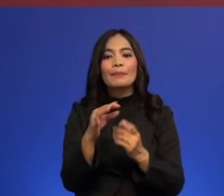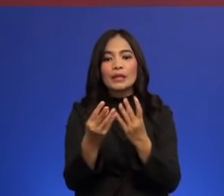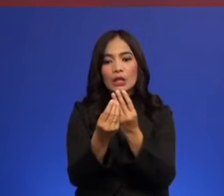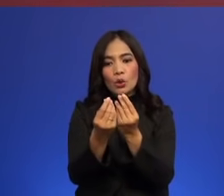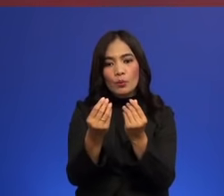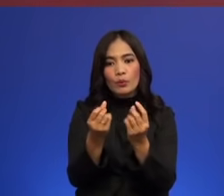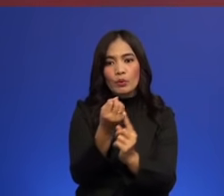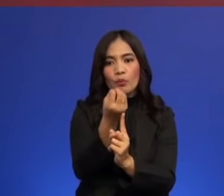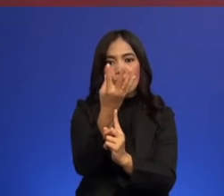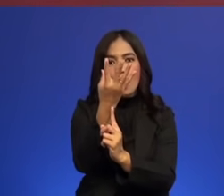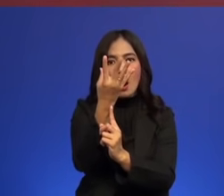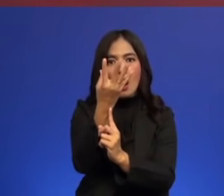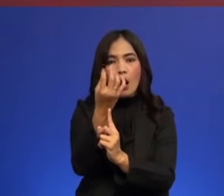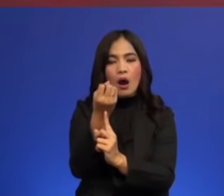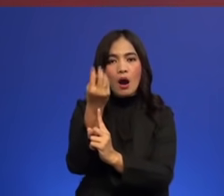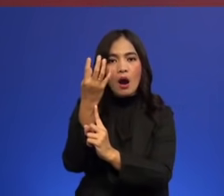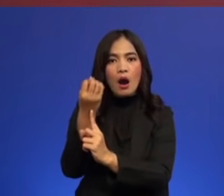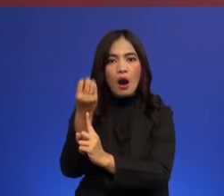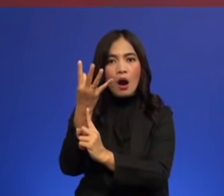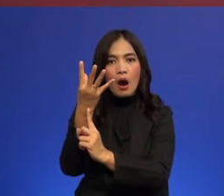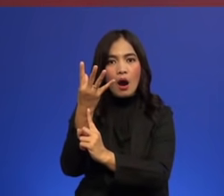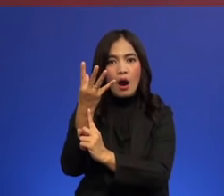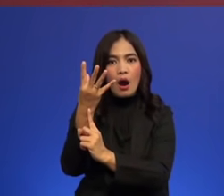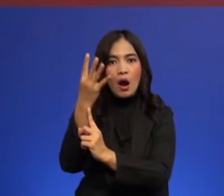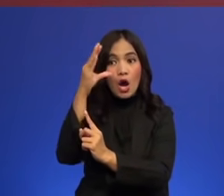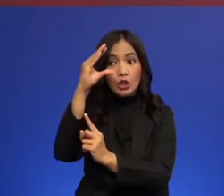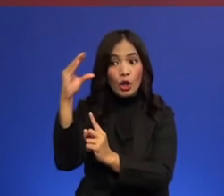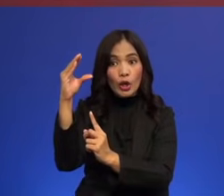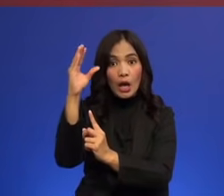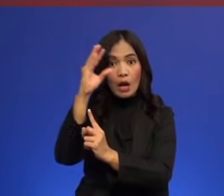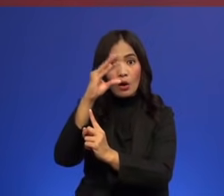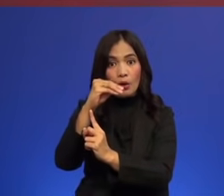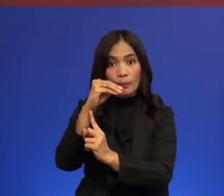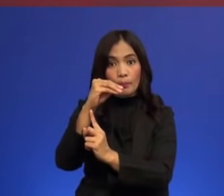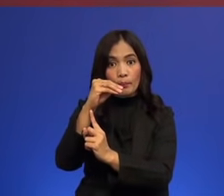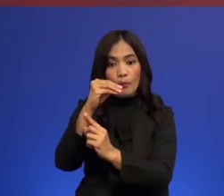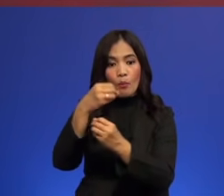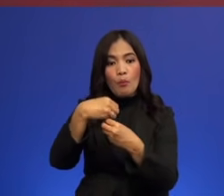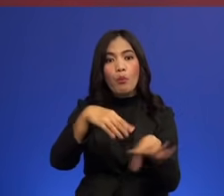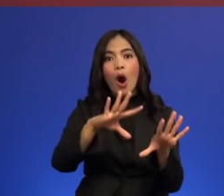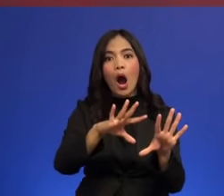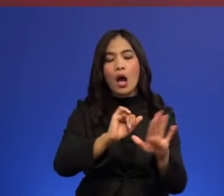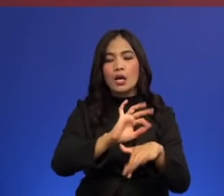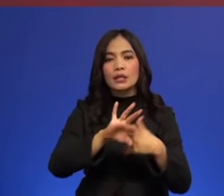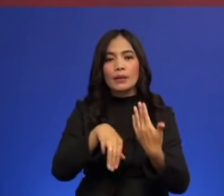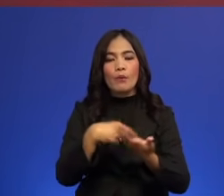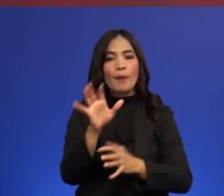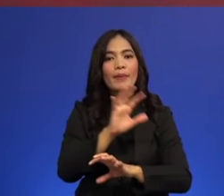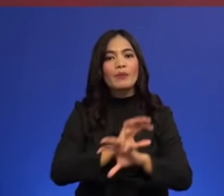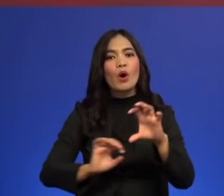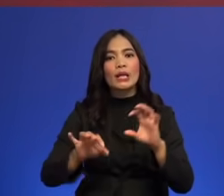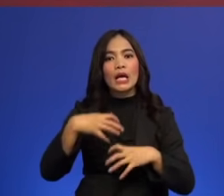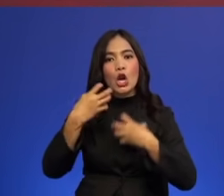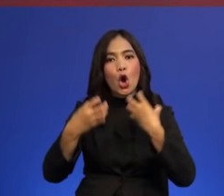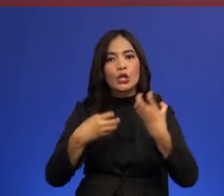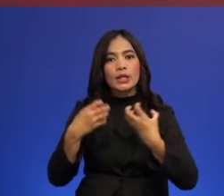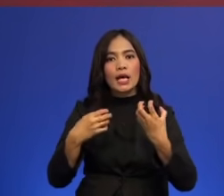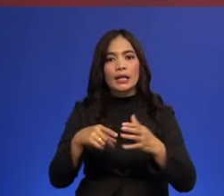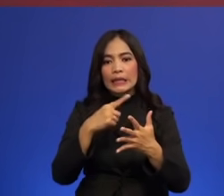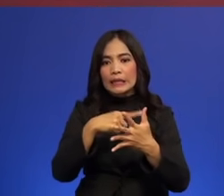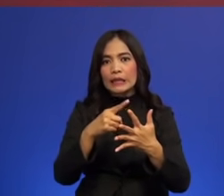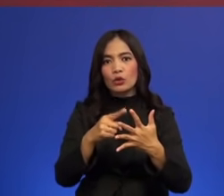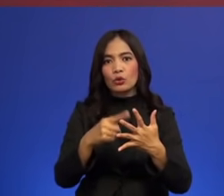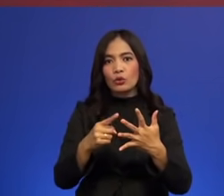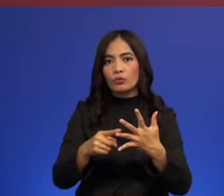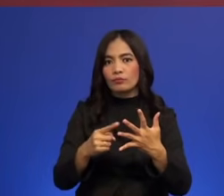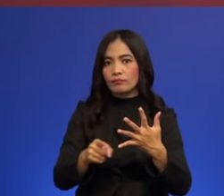merekah, segar sore sudah dibuang. Dan ternyata semua perbuatan dosa kita